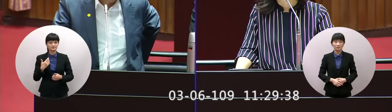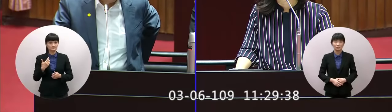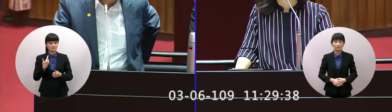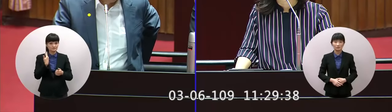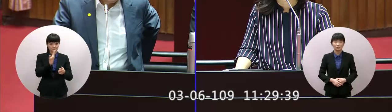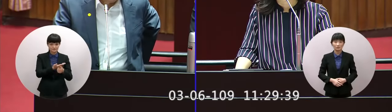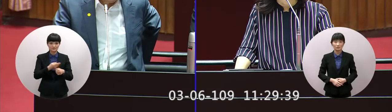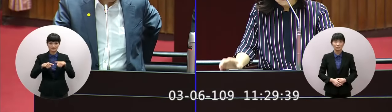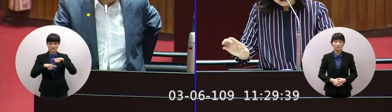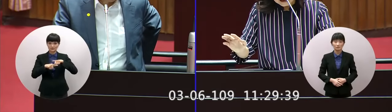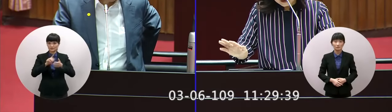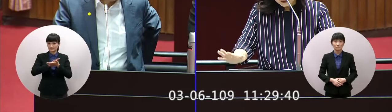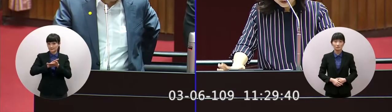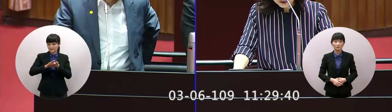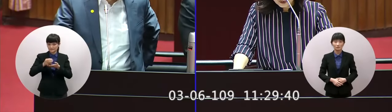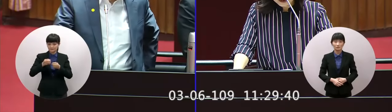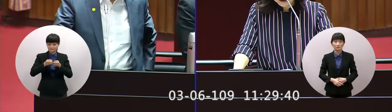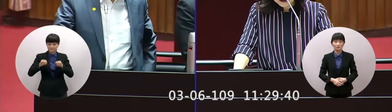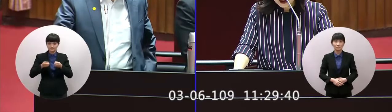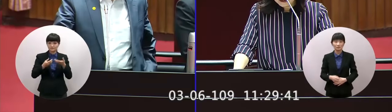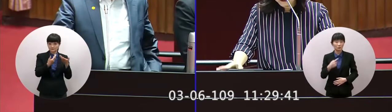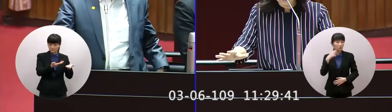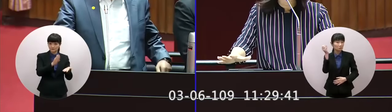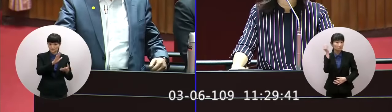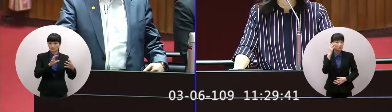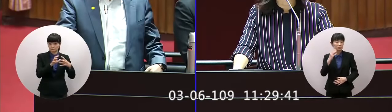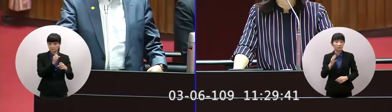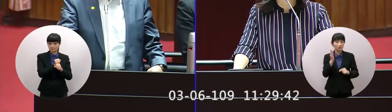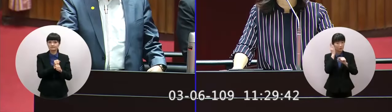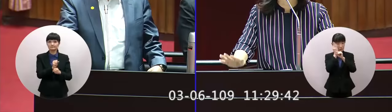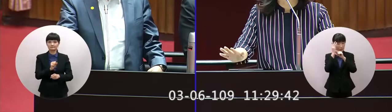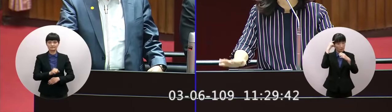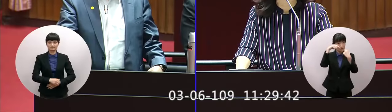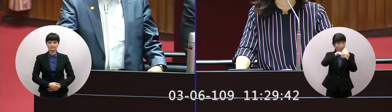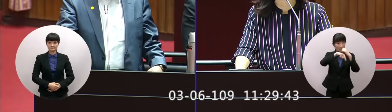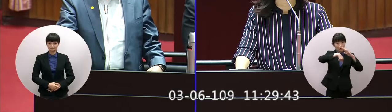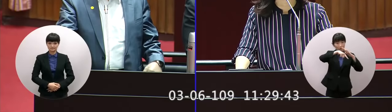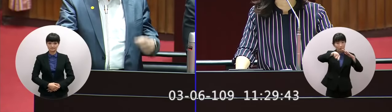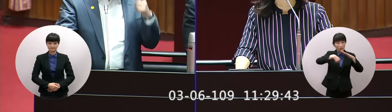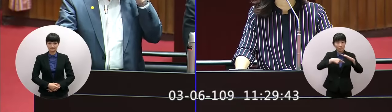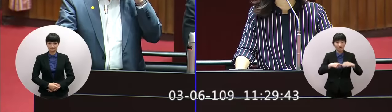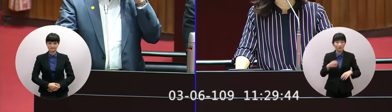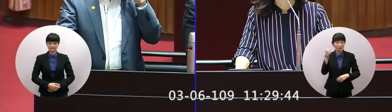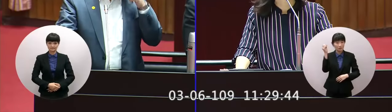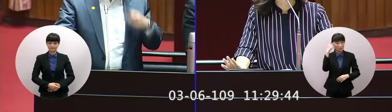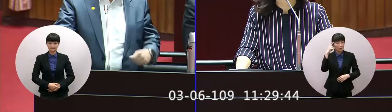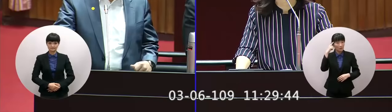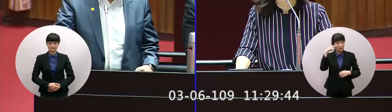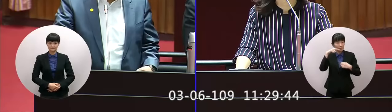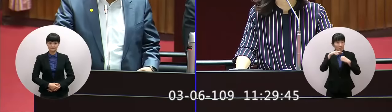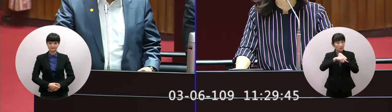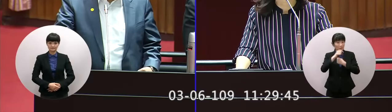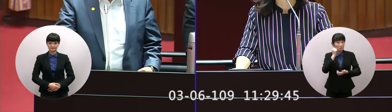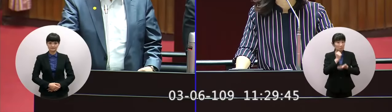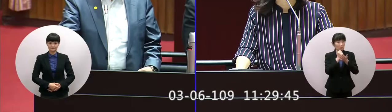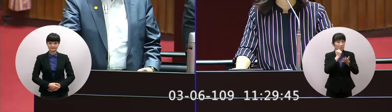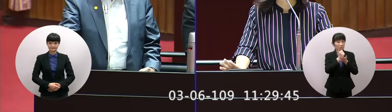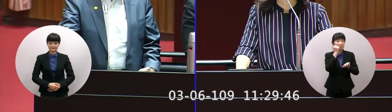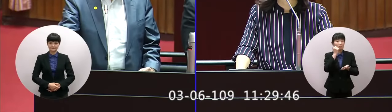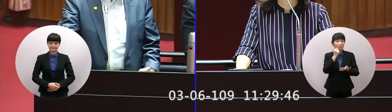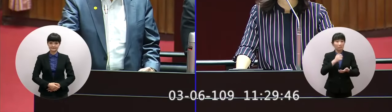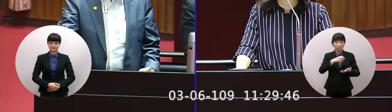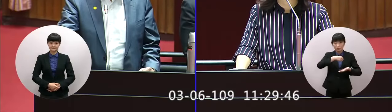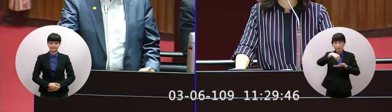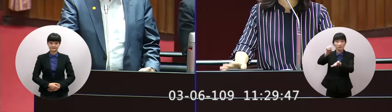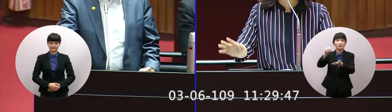血清，也跟我们一起在合作的。 据我知道，中研院其实应该已经出实验室，已经出实验室了。